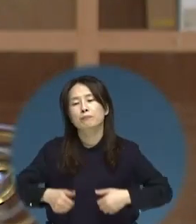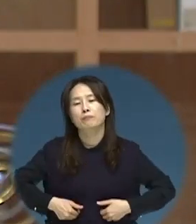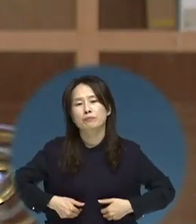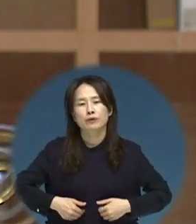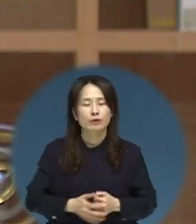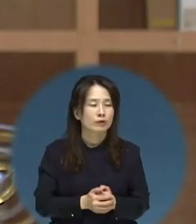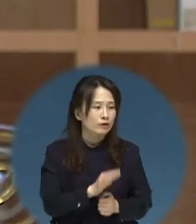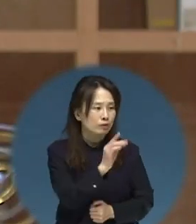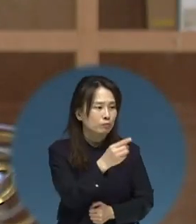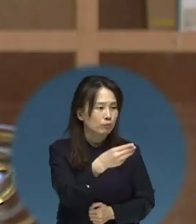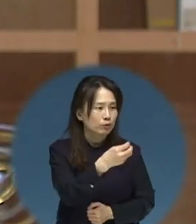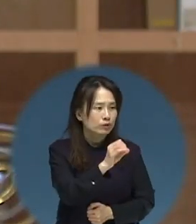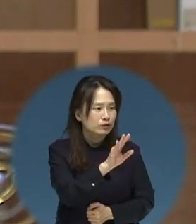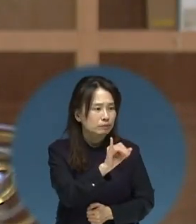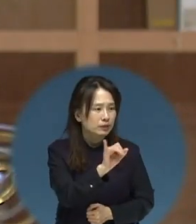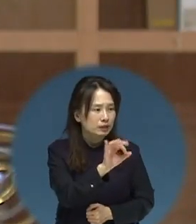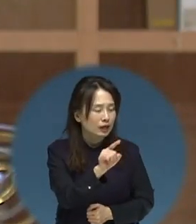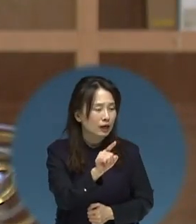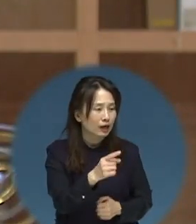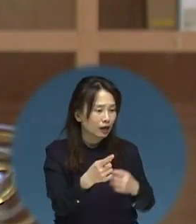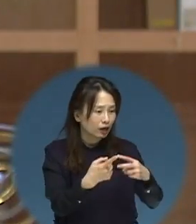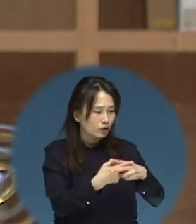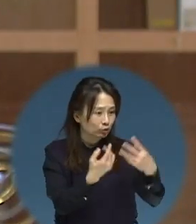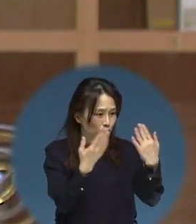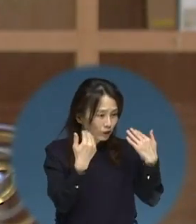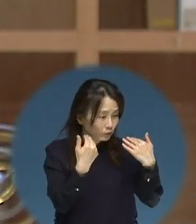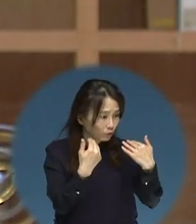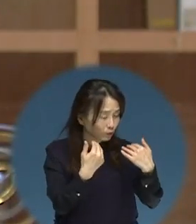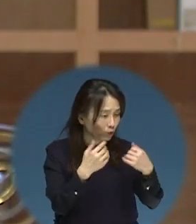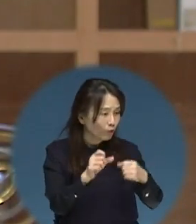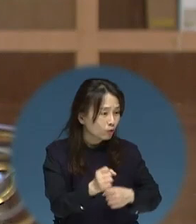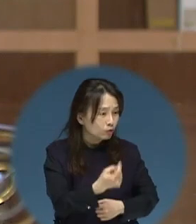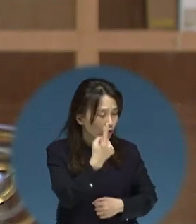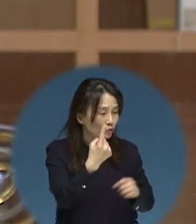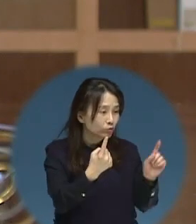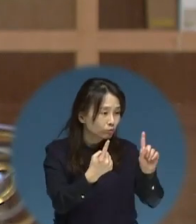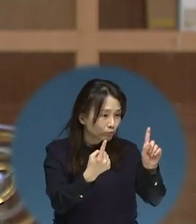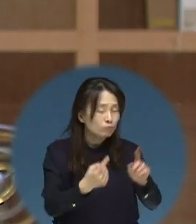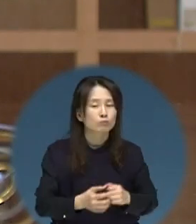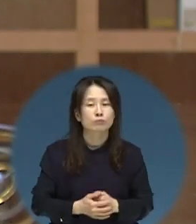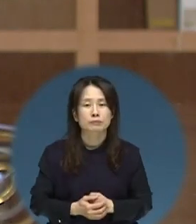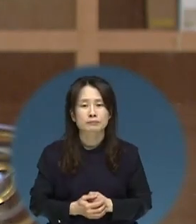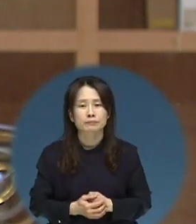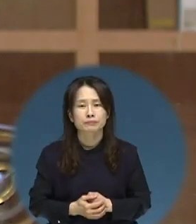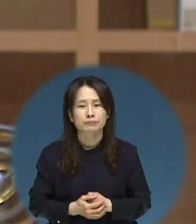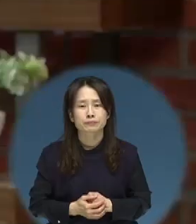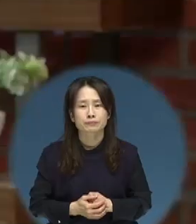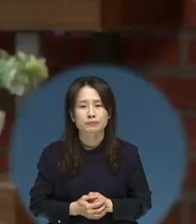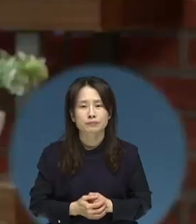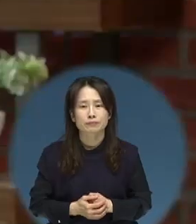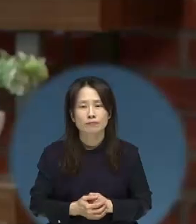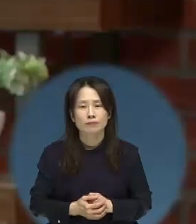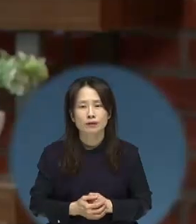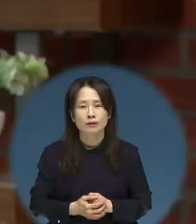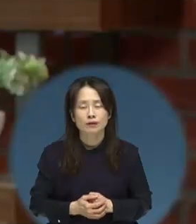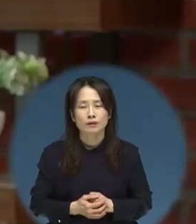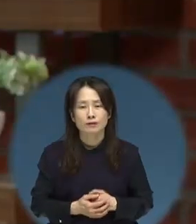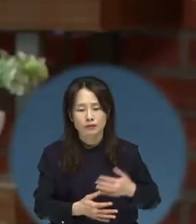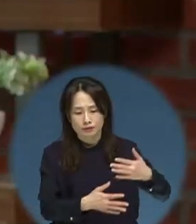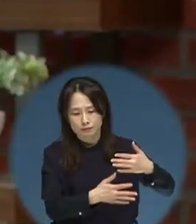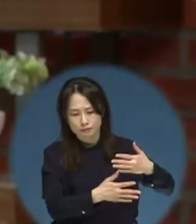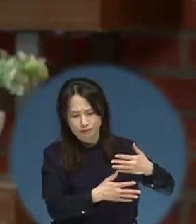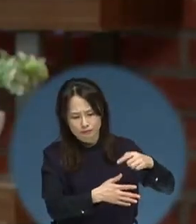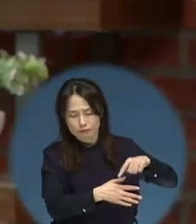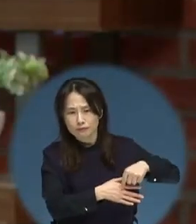첫 학교라고 그랬잖아요. 네. 그거는 또 어떤 인연으로 볼리비아로부터 출발한 겁니까? 첫 번째는 남미가 가난하고